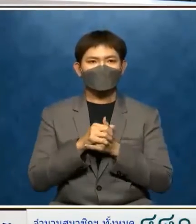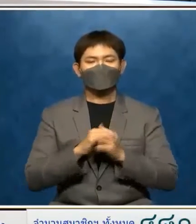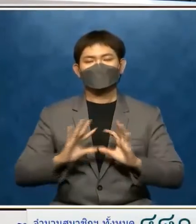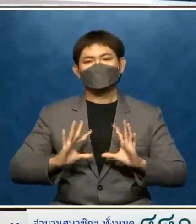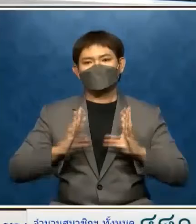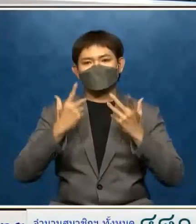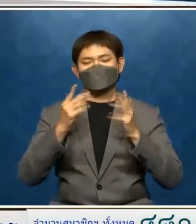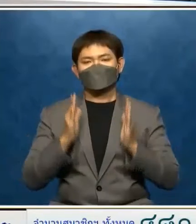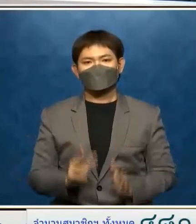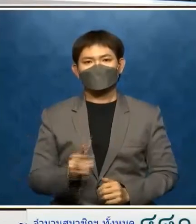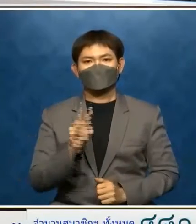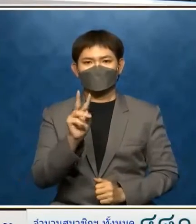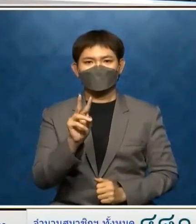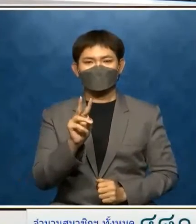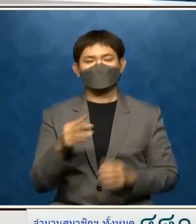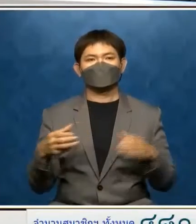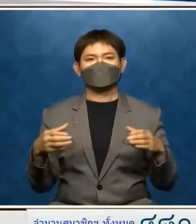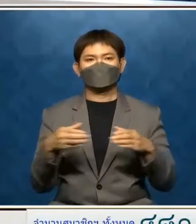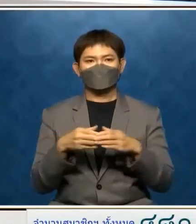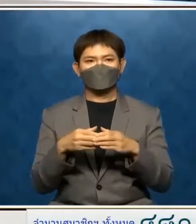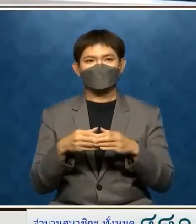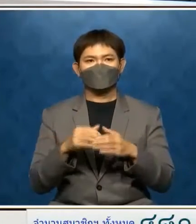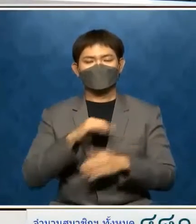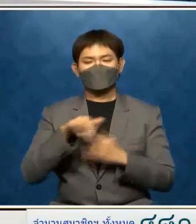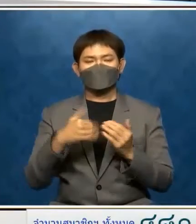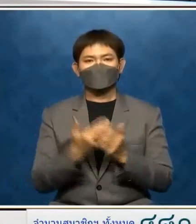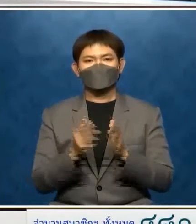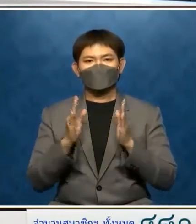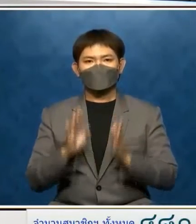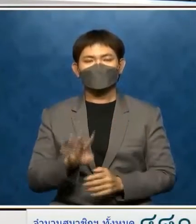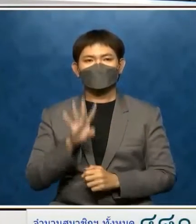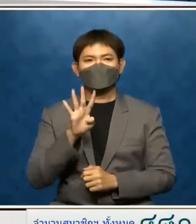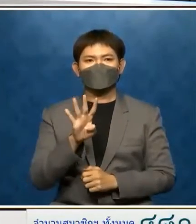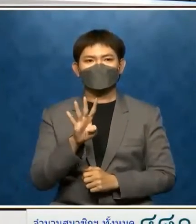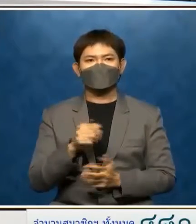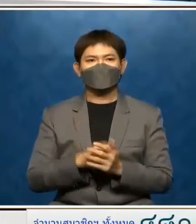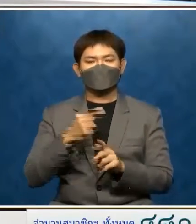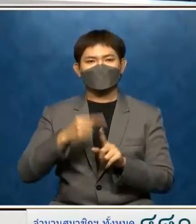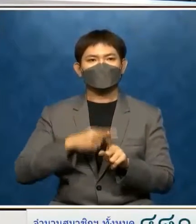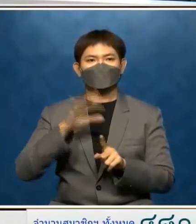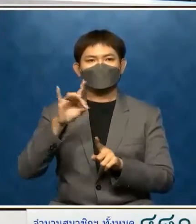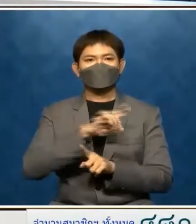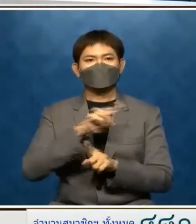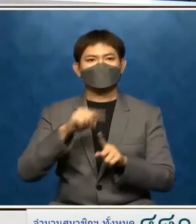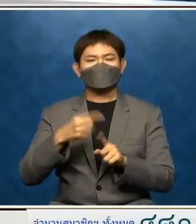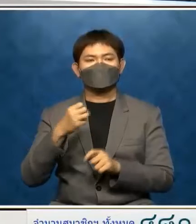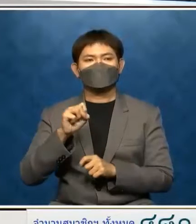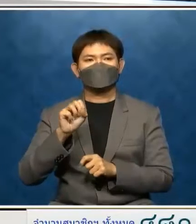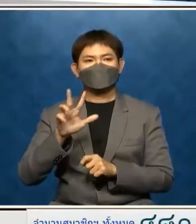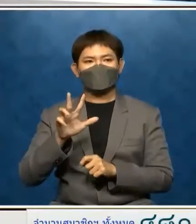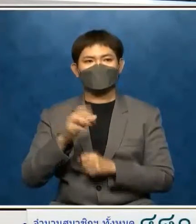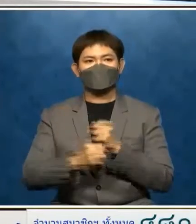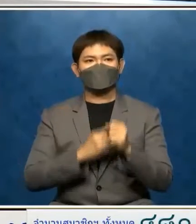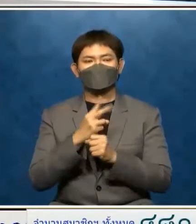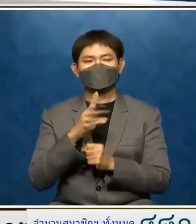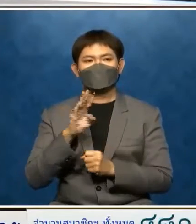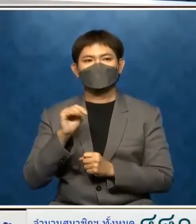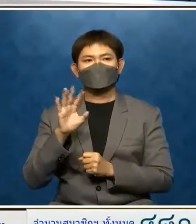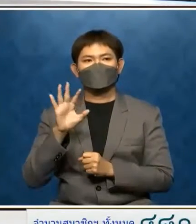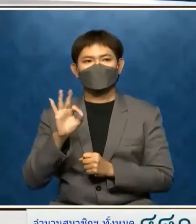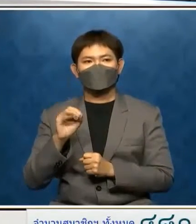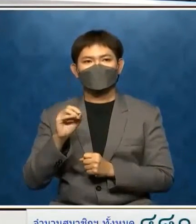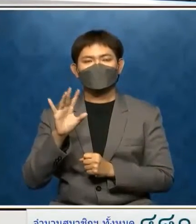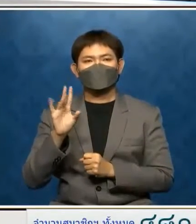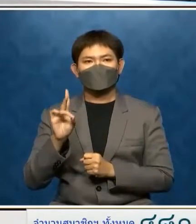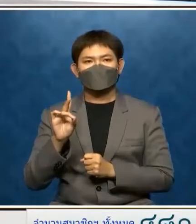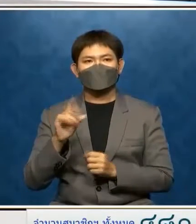คนรวมทั้งคณะทั้งหมด 4 คนเมอ 13 สิ่งหาคม 2,497 ที่